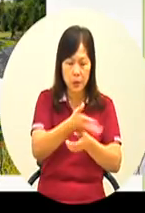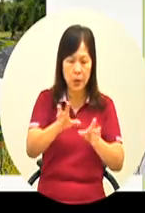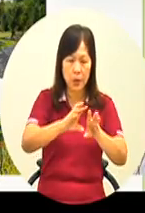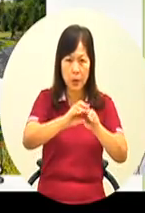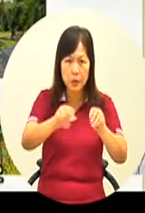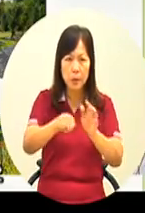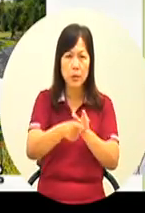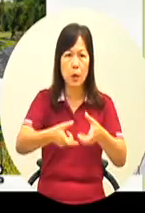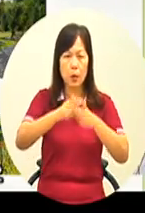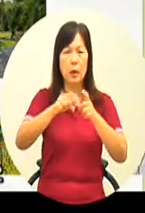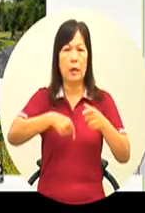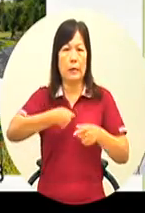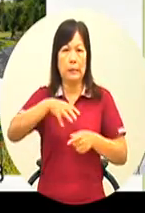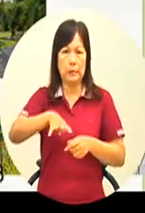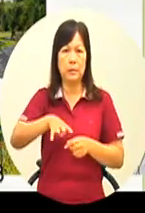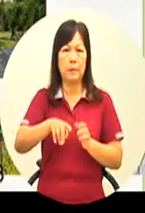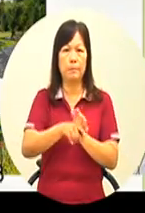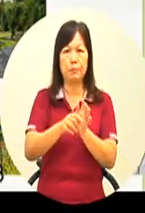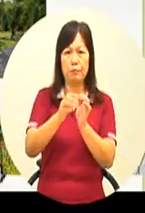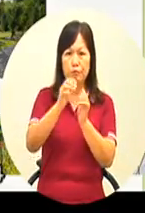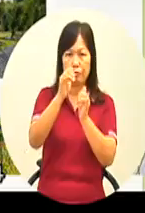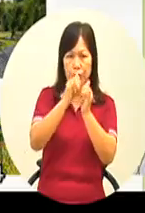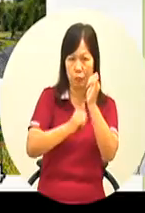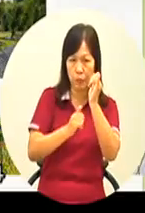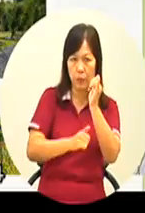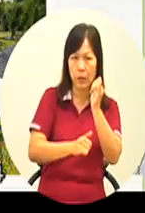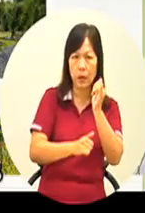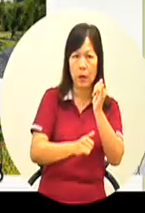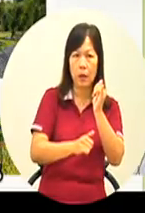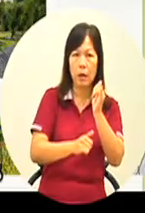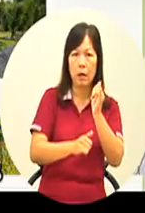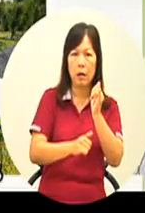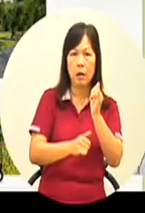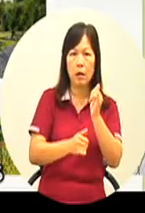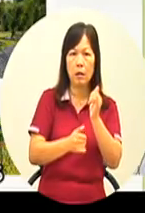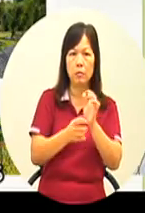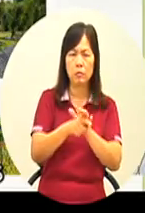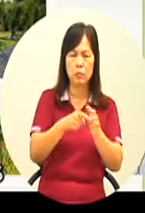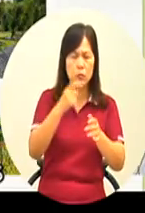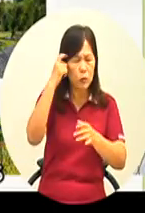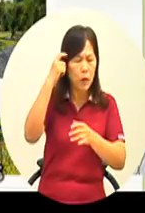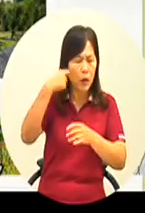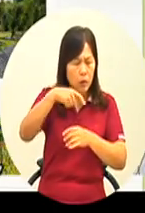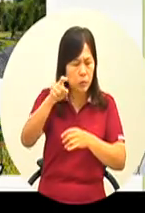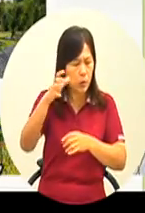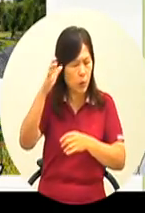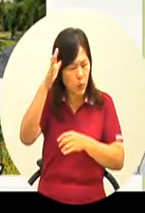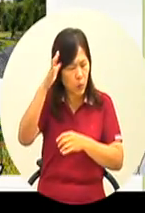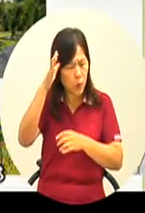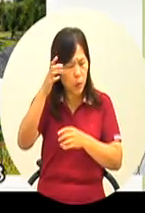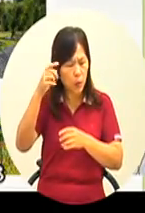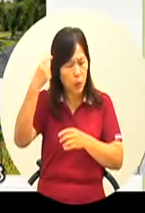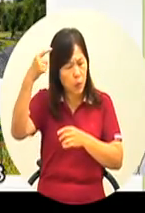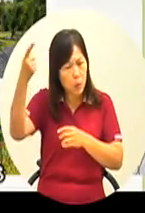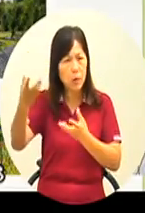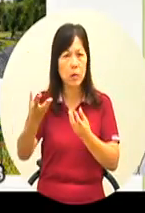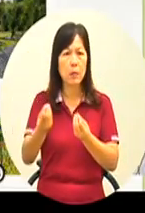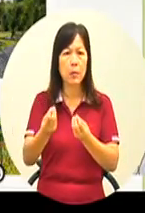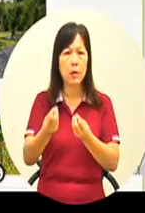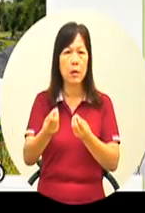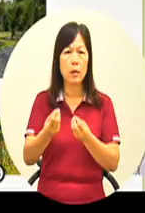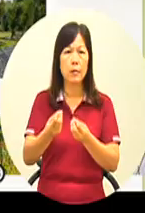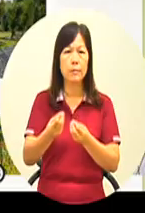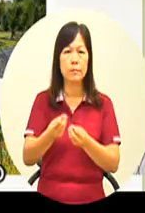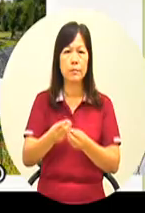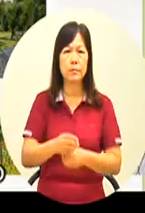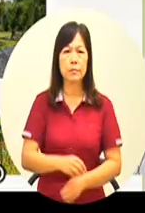归自然啊。后代子孙呢，就是这边的哈，不如会当去追思嘛，也是系列吼，对不对吼？